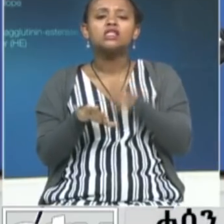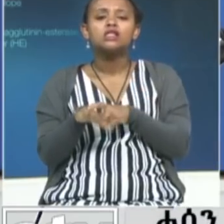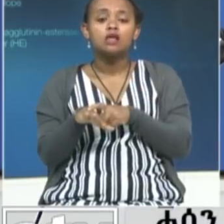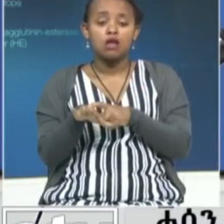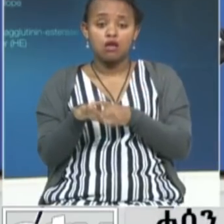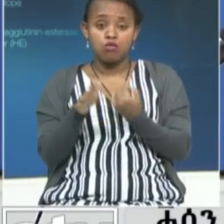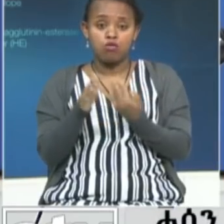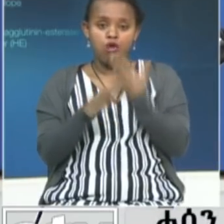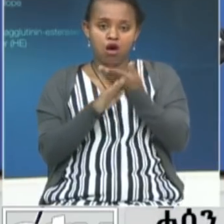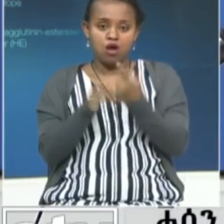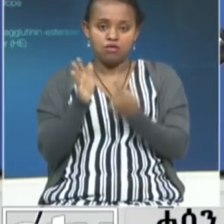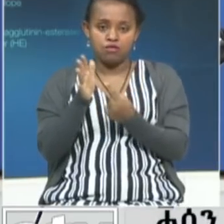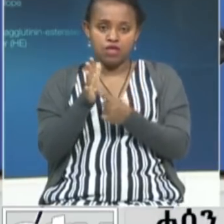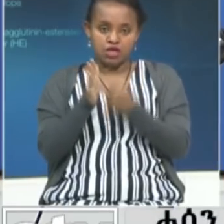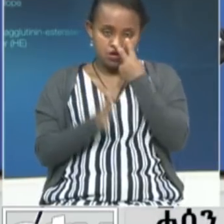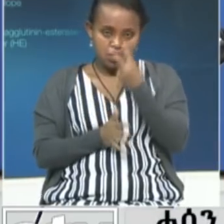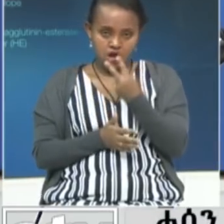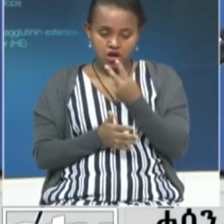ሁለተኛው ጥያቄ ደግሞ